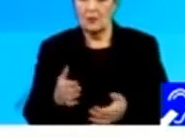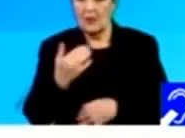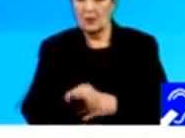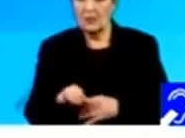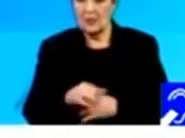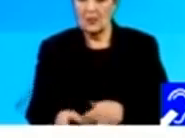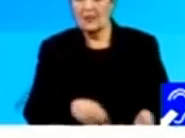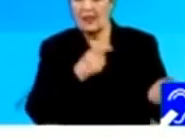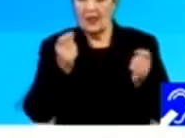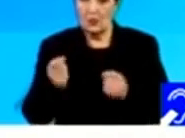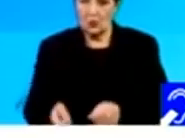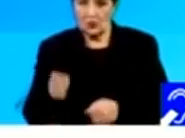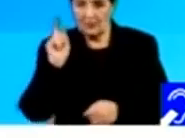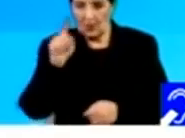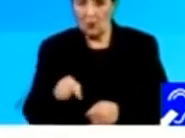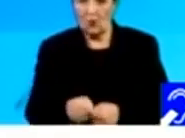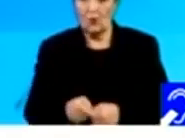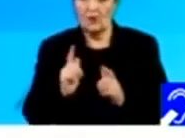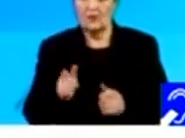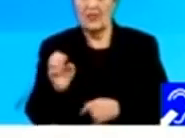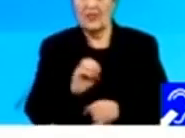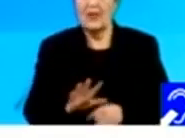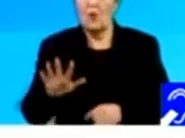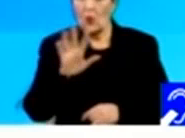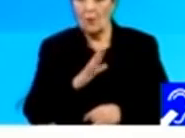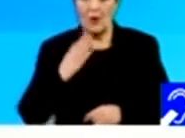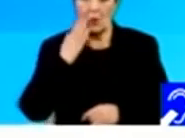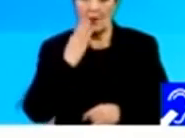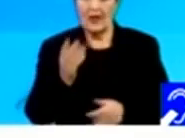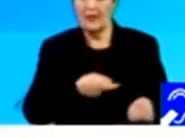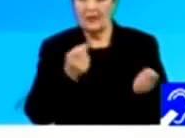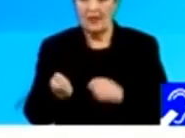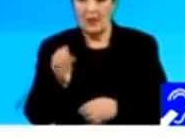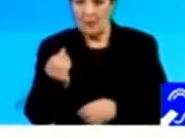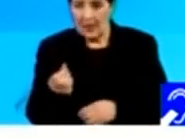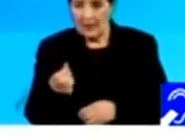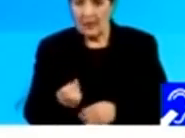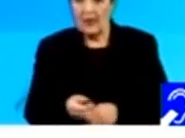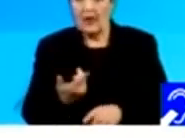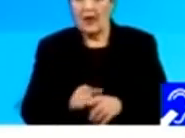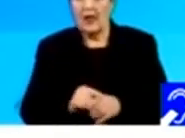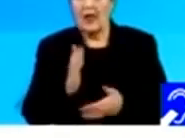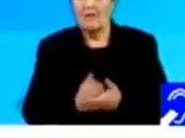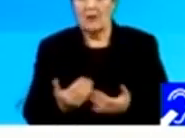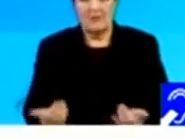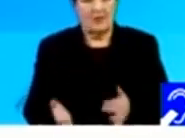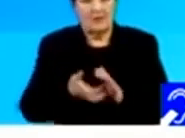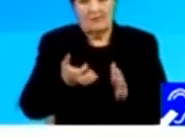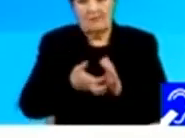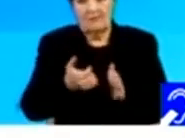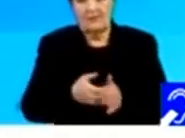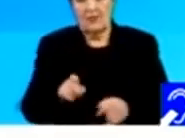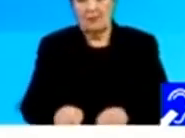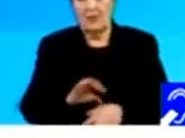străinătate, să-i aducem de acolo de unde îi putem accesa, din Europa și din România, pentru că banii care avem astăzi nu sunt suficienți pentru